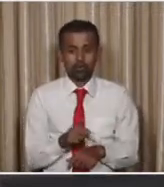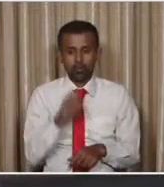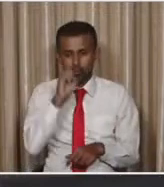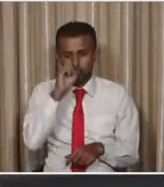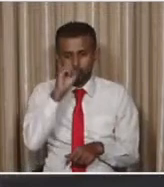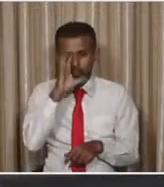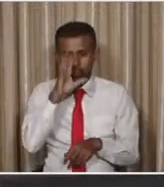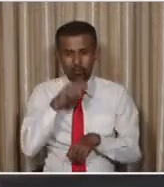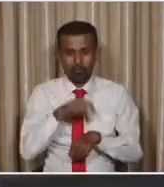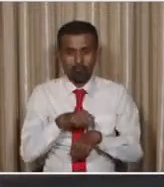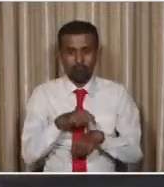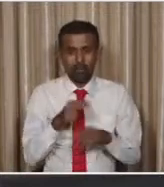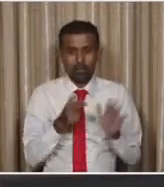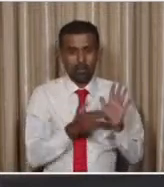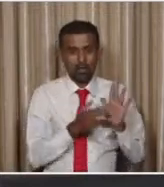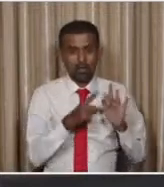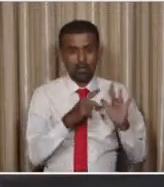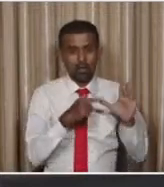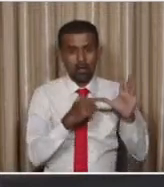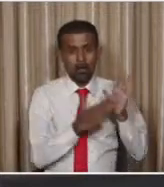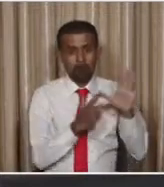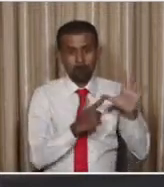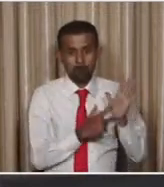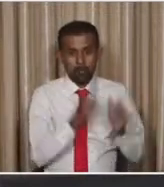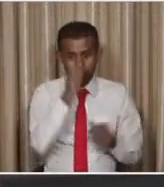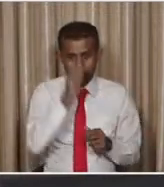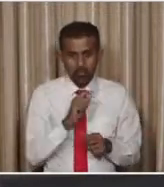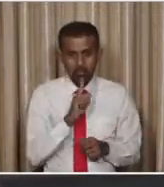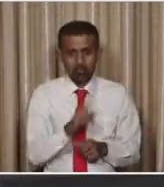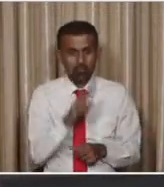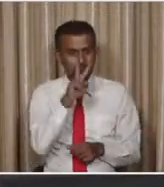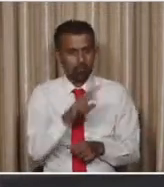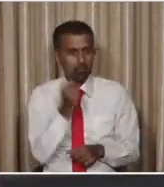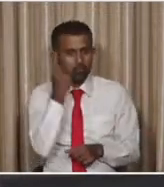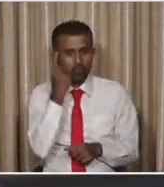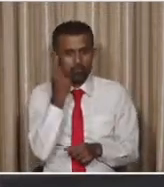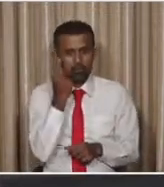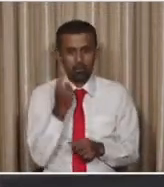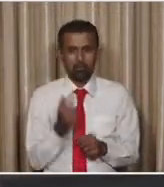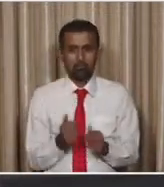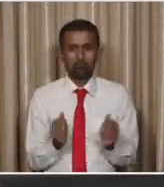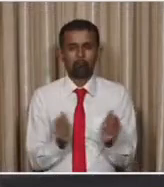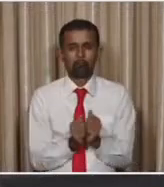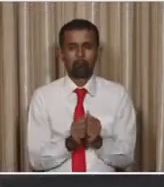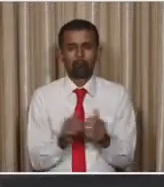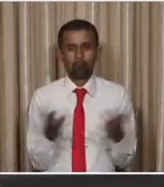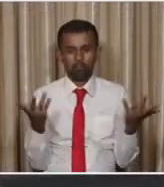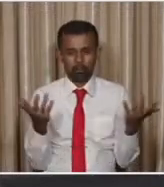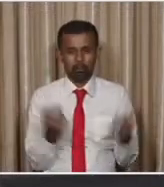උදේවරුවේ නිමල් සිරිපාලද සිල්වා ඇමතිතුමා කිව්වා මේ විශ්වාසභංග යෝජනාව පුස් වැඩිල්ලක් කිව්වා.